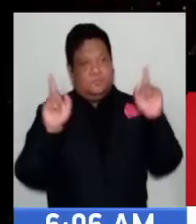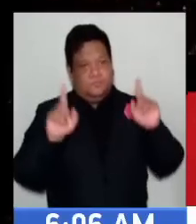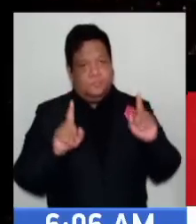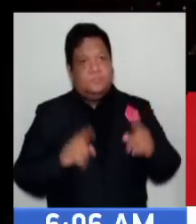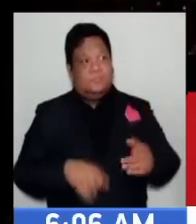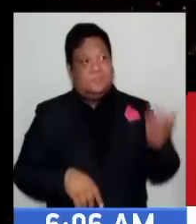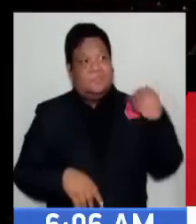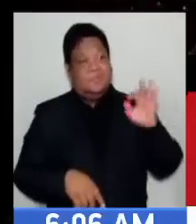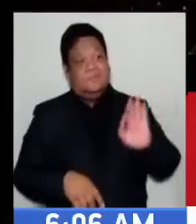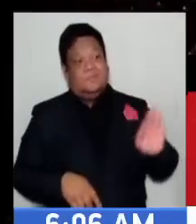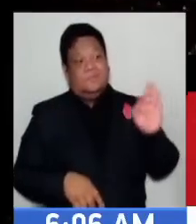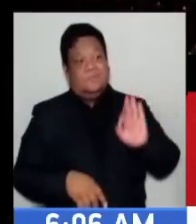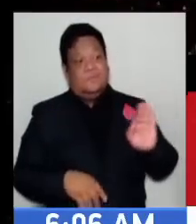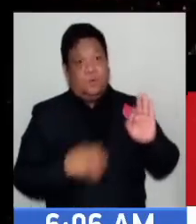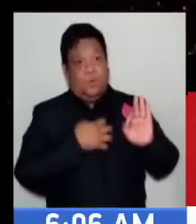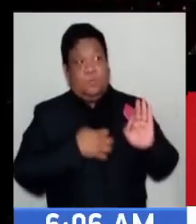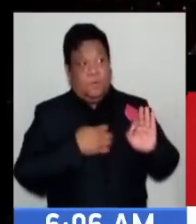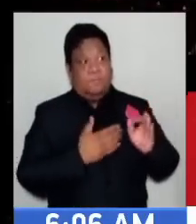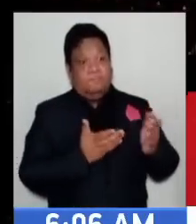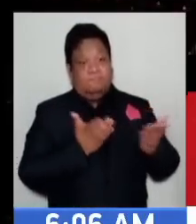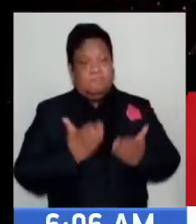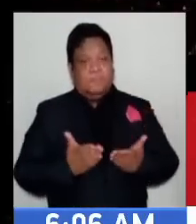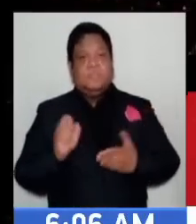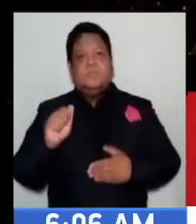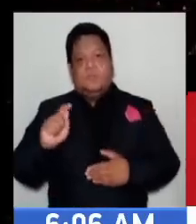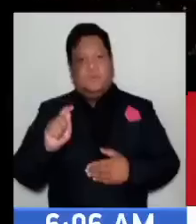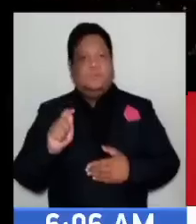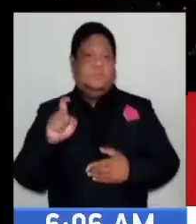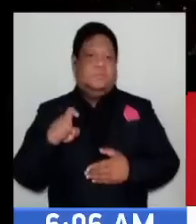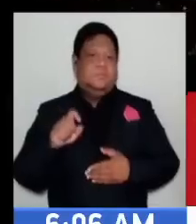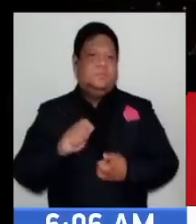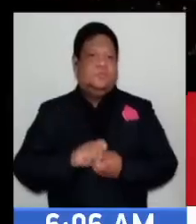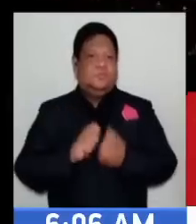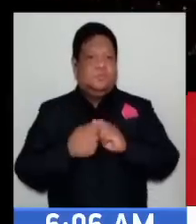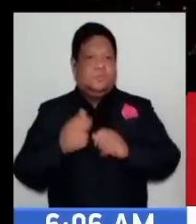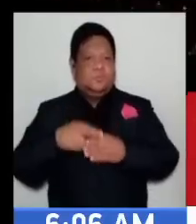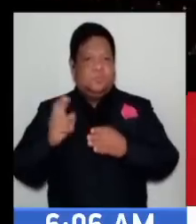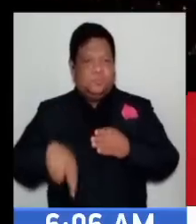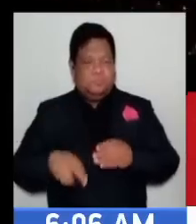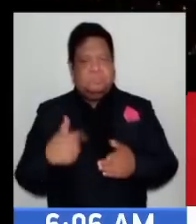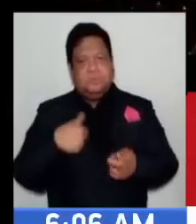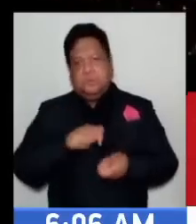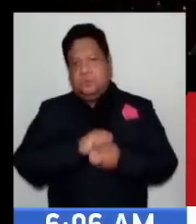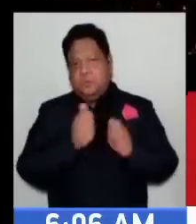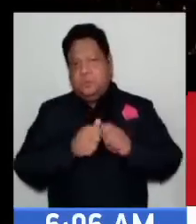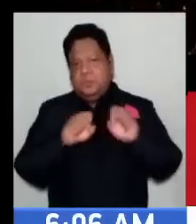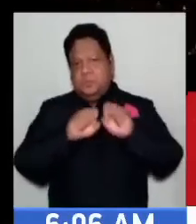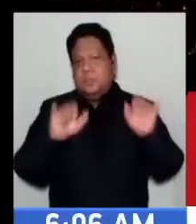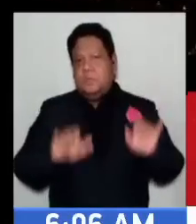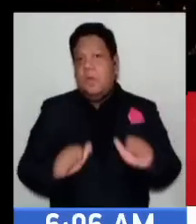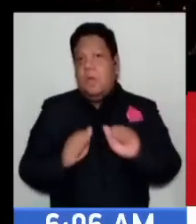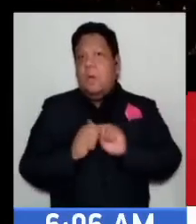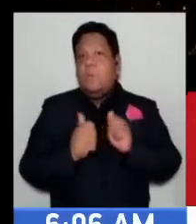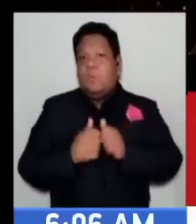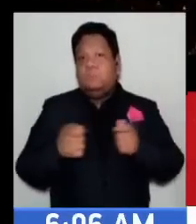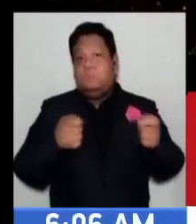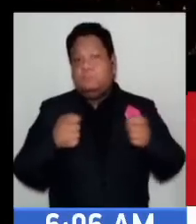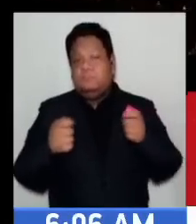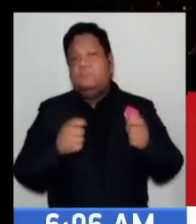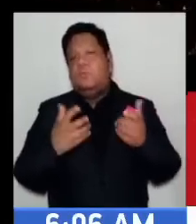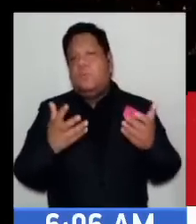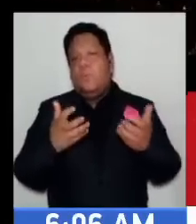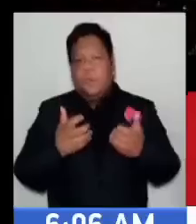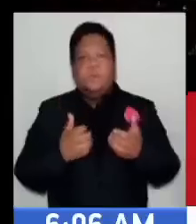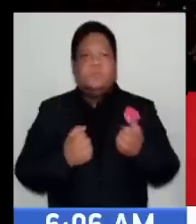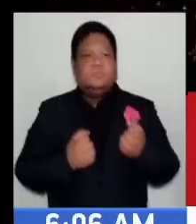tayo. So binabago po natin ang ating sistema ng pamamahala in favor po nung atin pong vulnerable sector na yan po